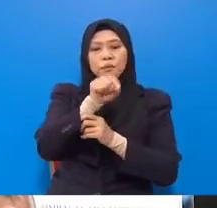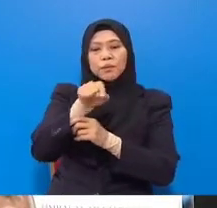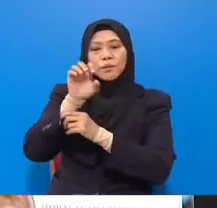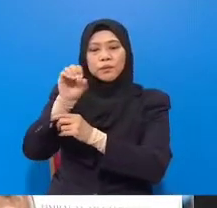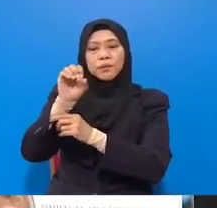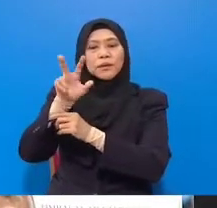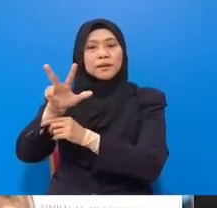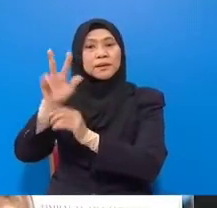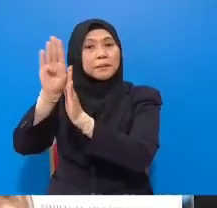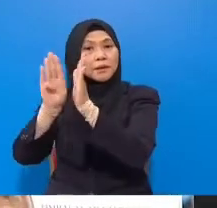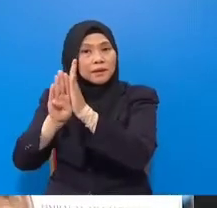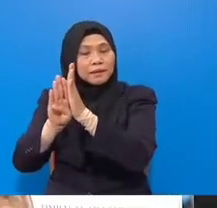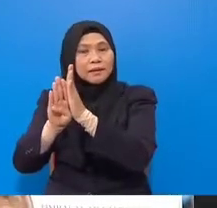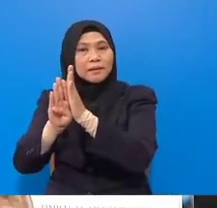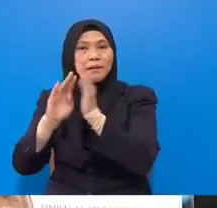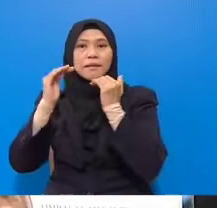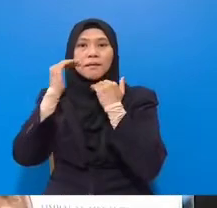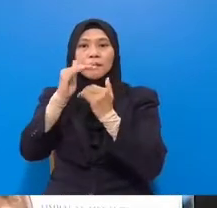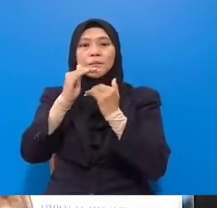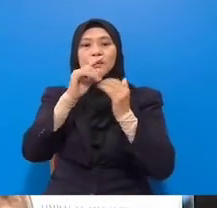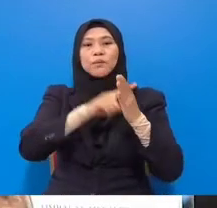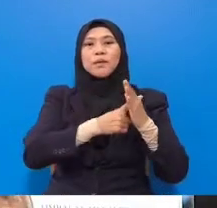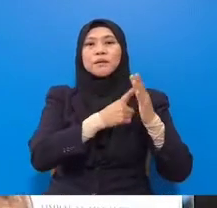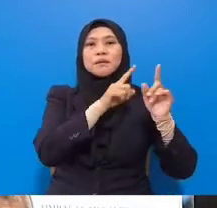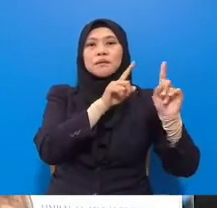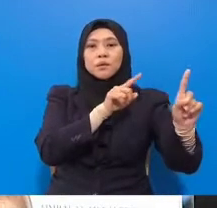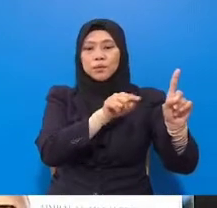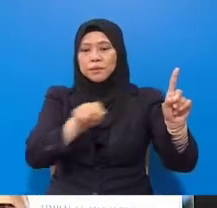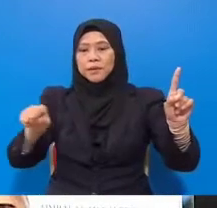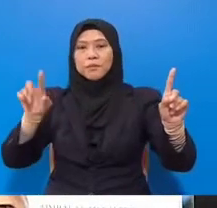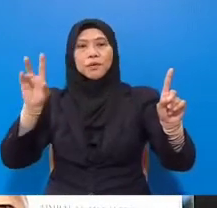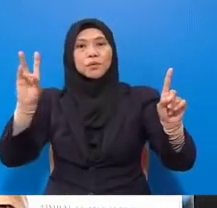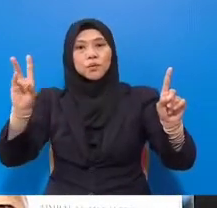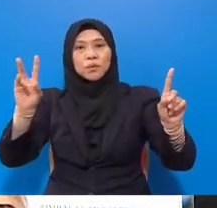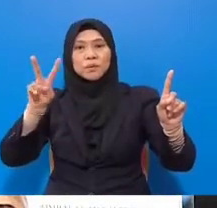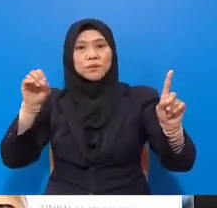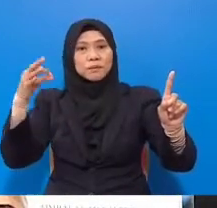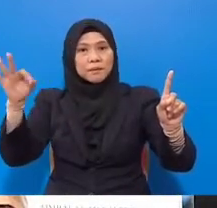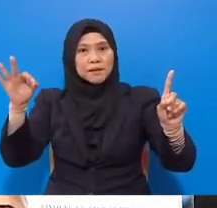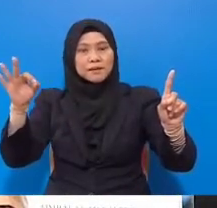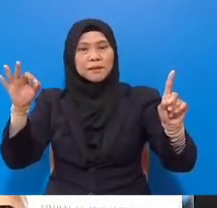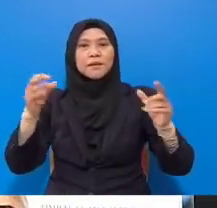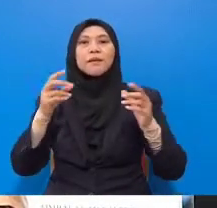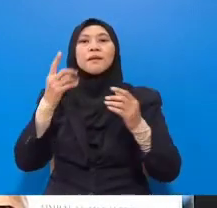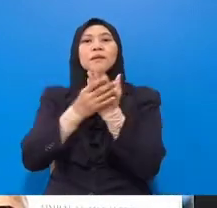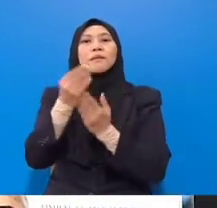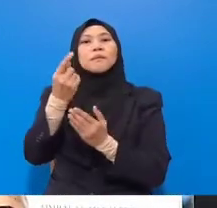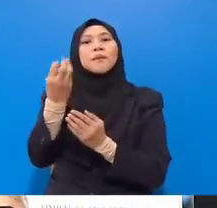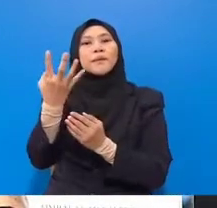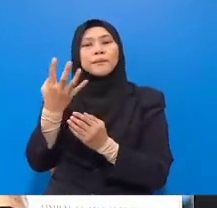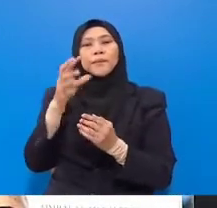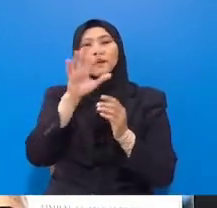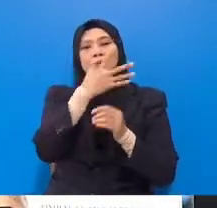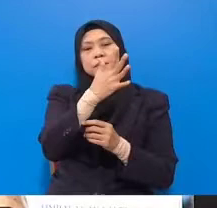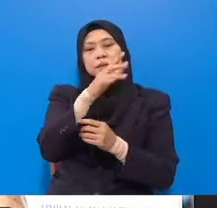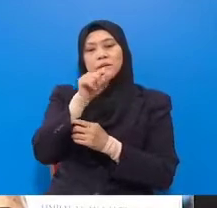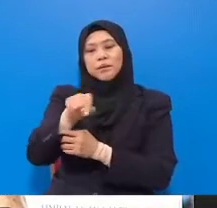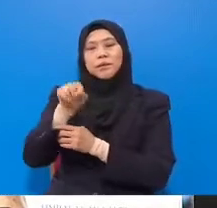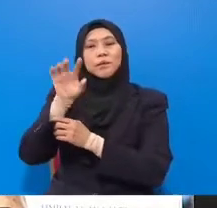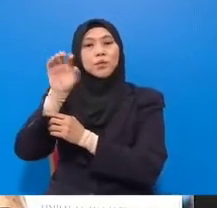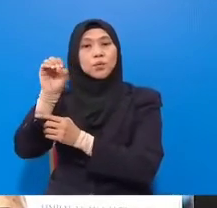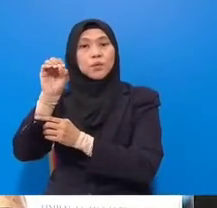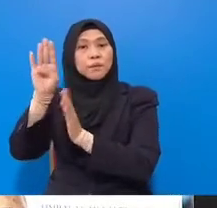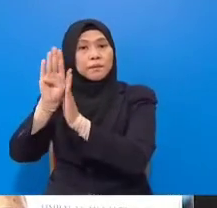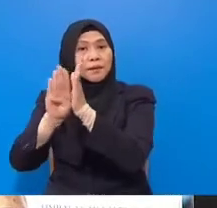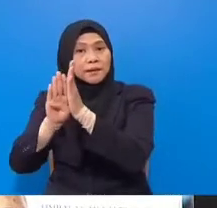1003 pilihan bagi tempo Januari hingga Juli 2019g ada Ringgit Malaysia 15 puluhan kosong